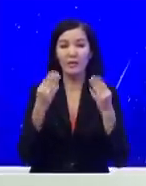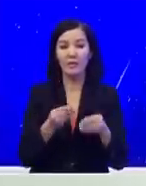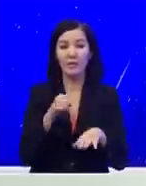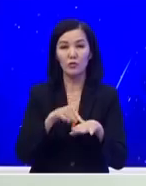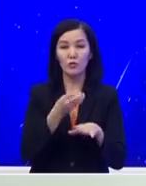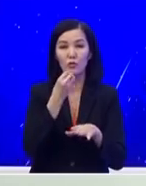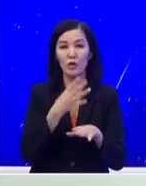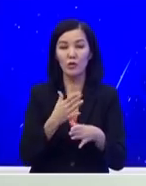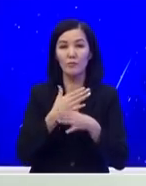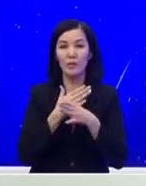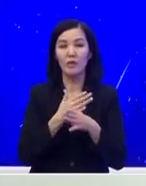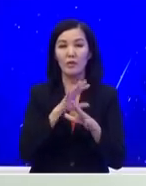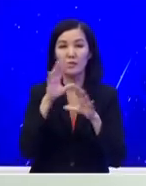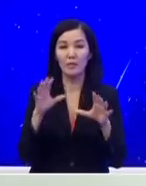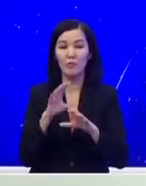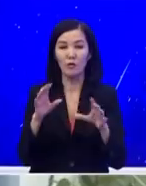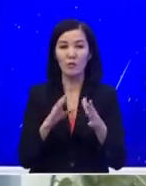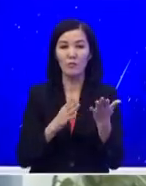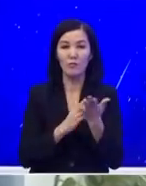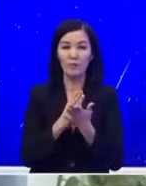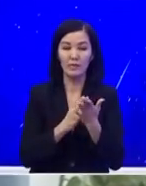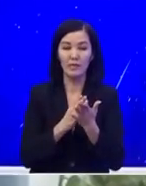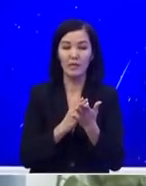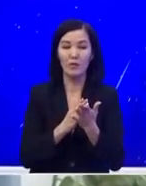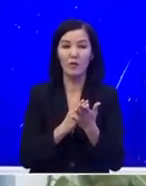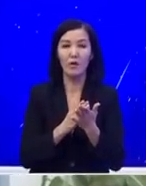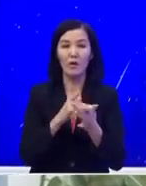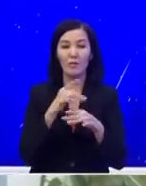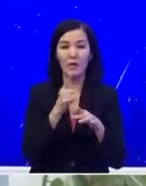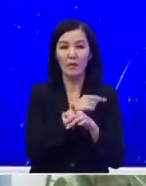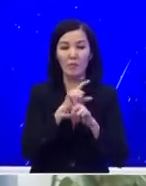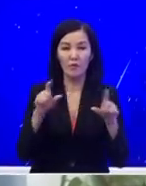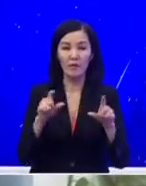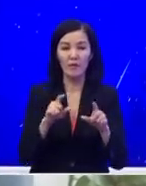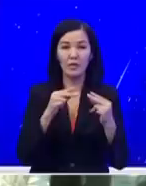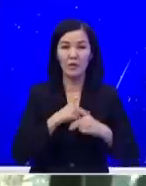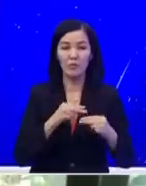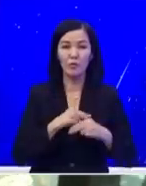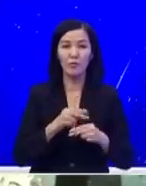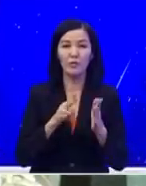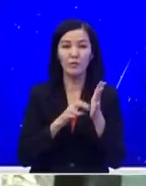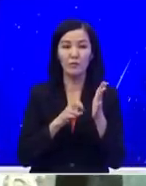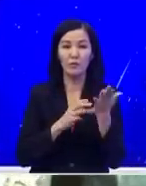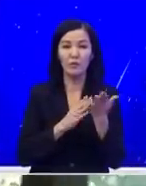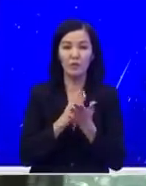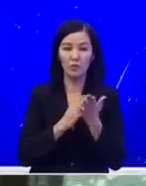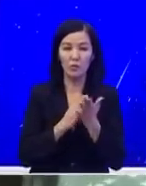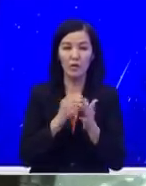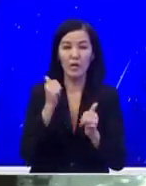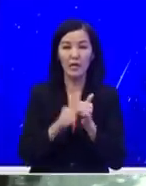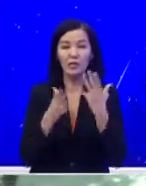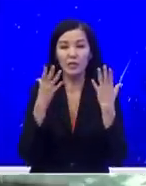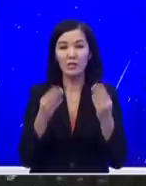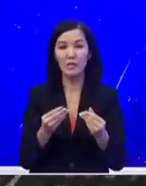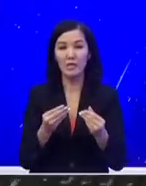себя хорошо благодаря заботливому персоналу. В многопрофильной больнице на данный момент работают порядка 700 сотрудников. Каждый день